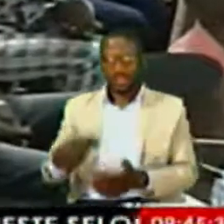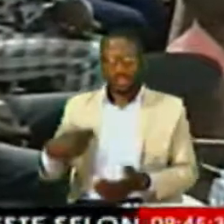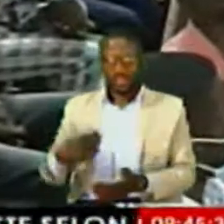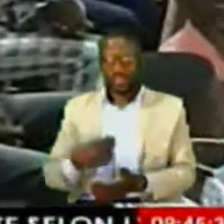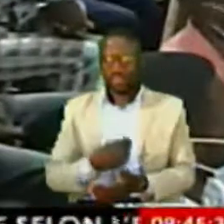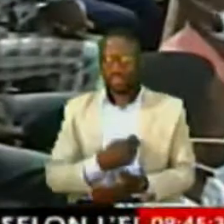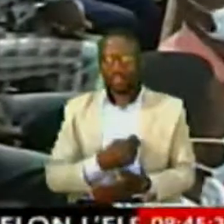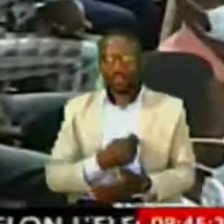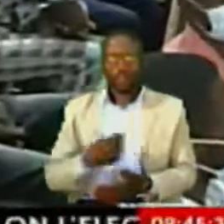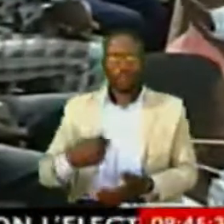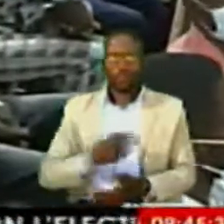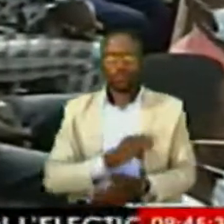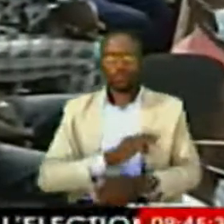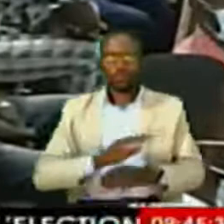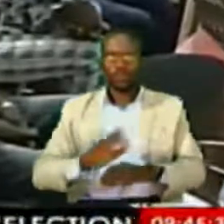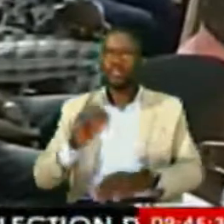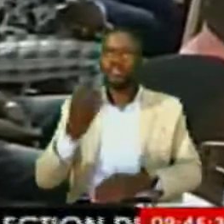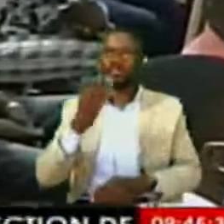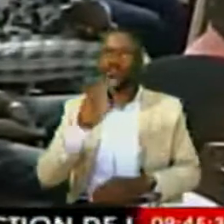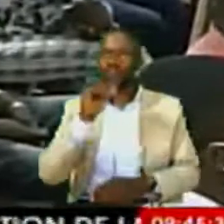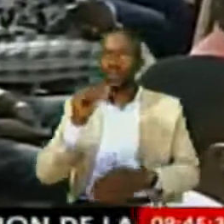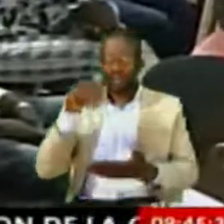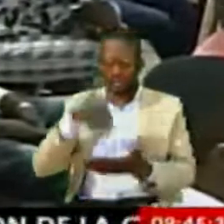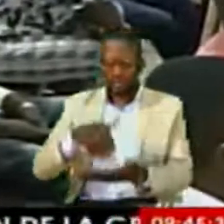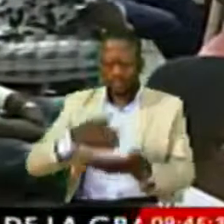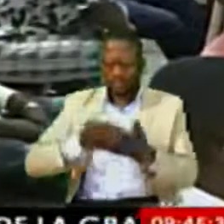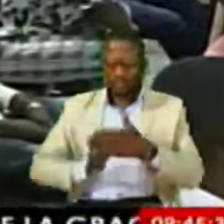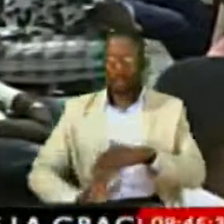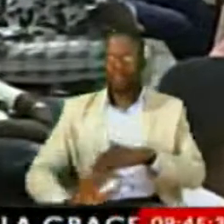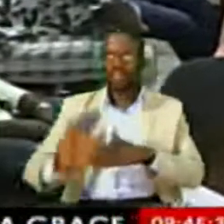Nous n'étions pas encore nés. We were not yet born. Dieu nous a vu